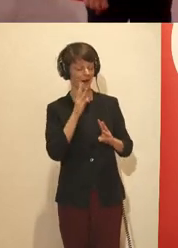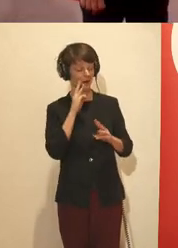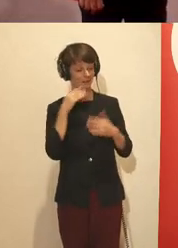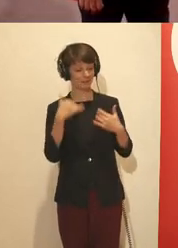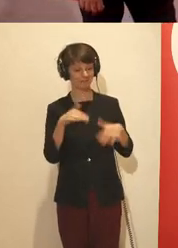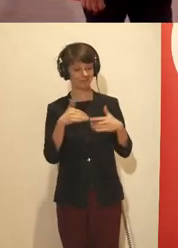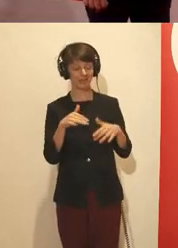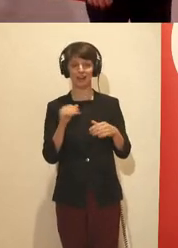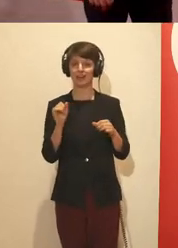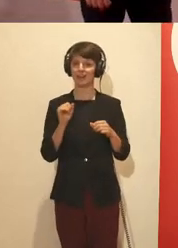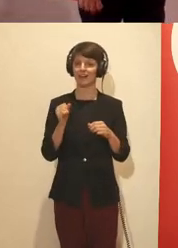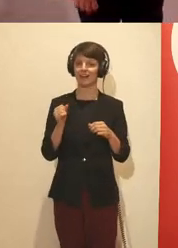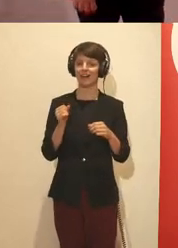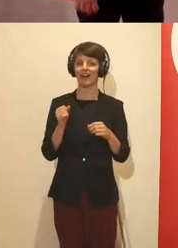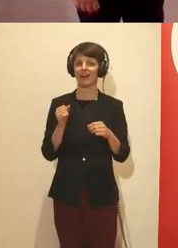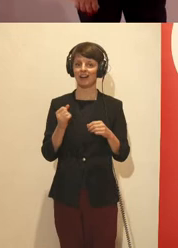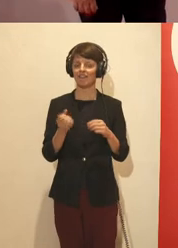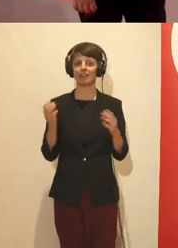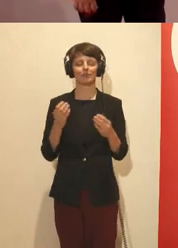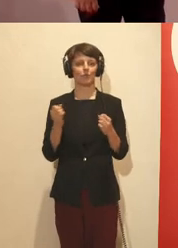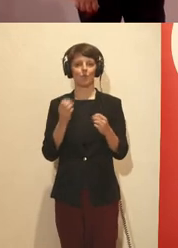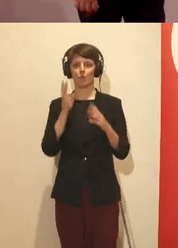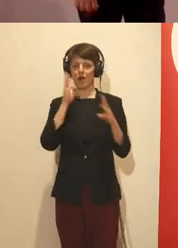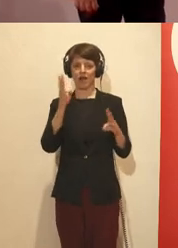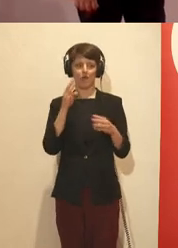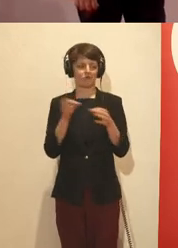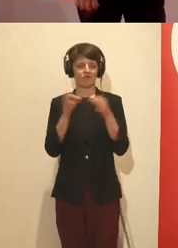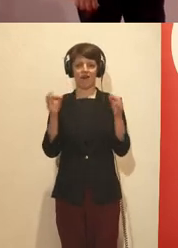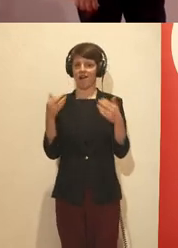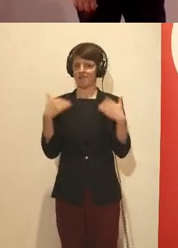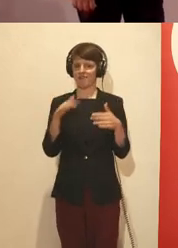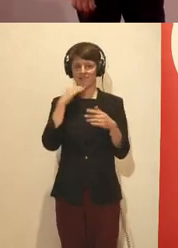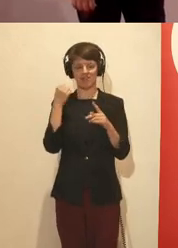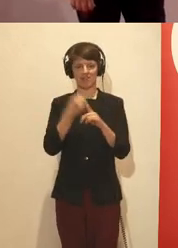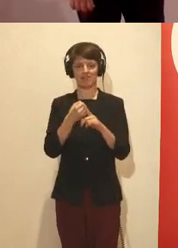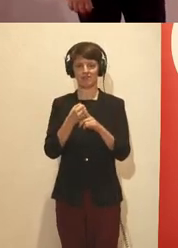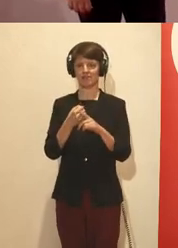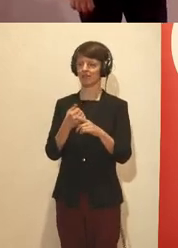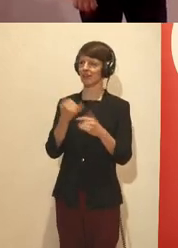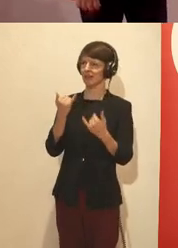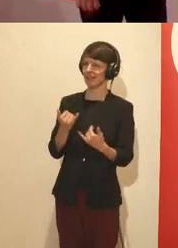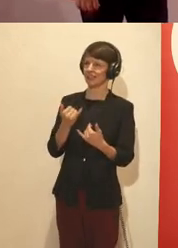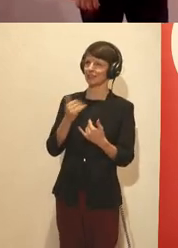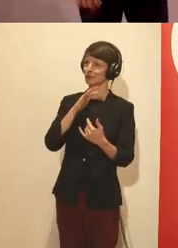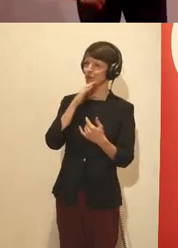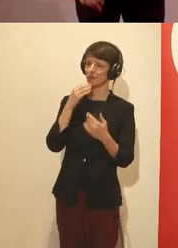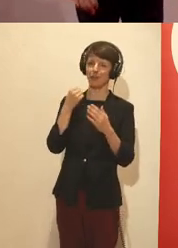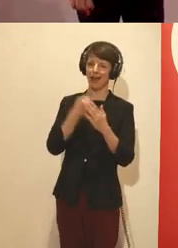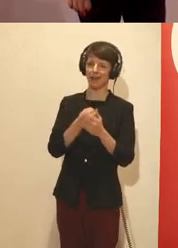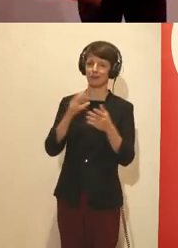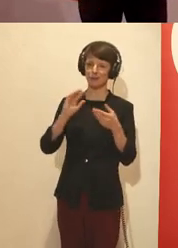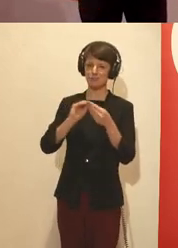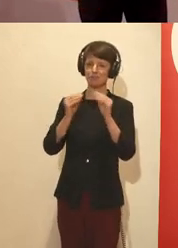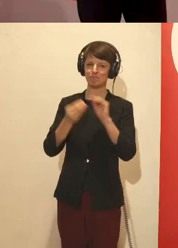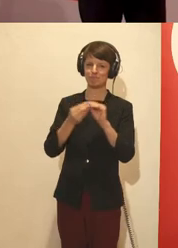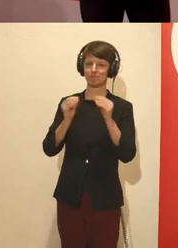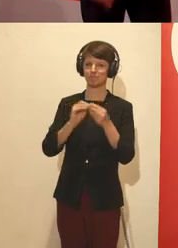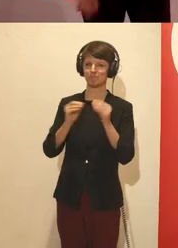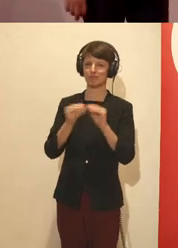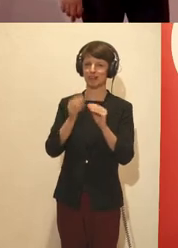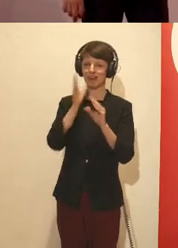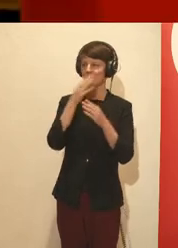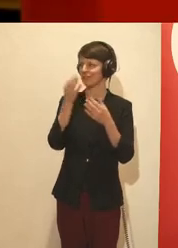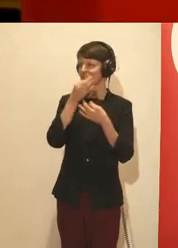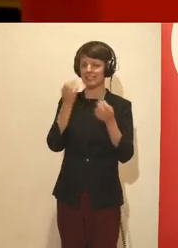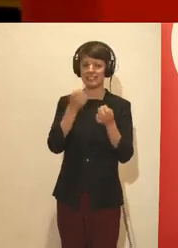ereignisreicher und impuls reicher tag wie packe ich jetzt so viele eindrücke zusammen und lasst bloß nichts